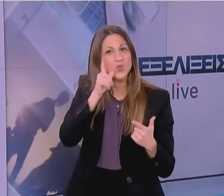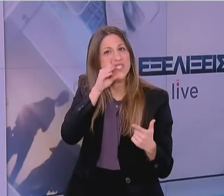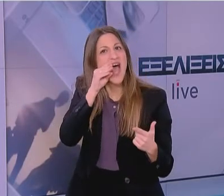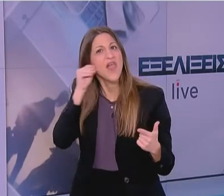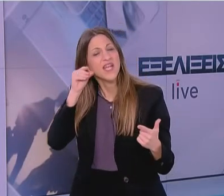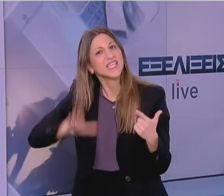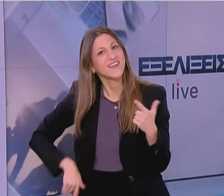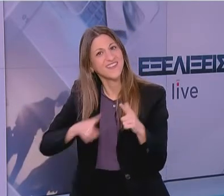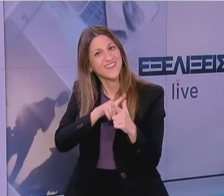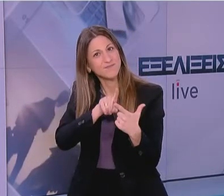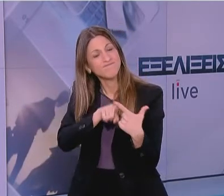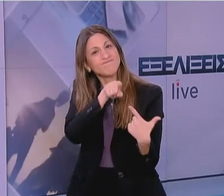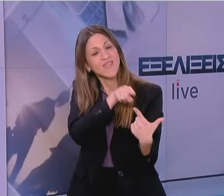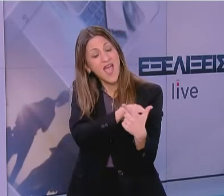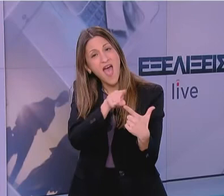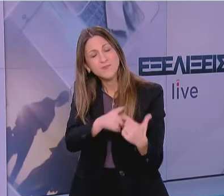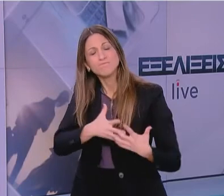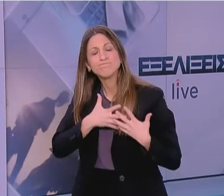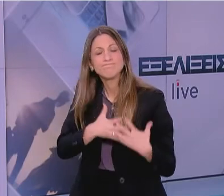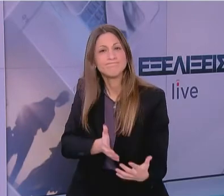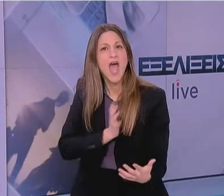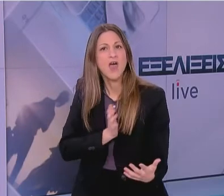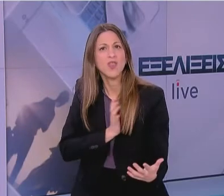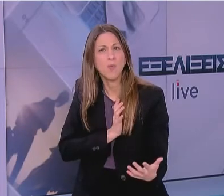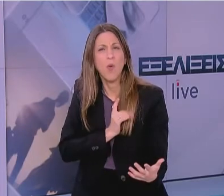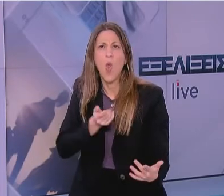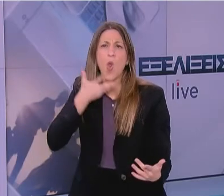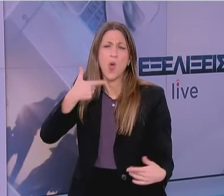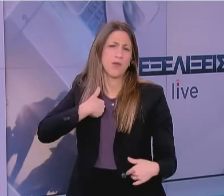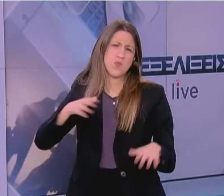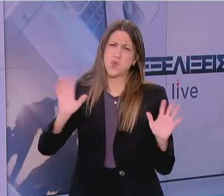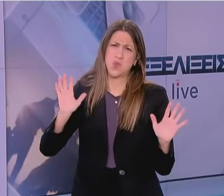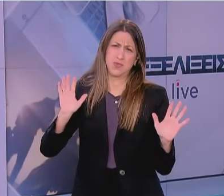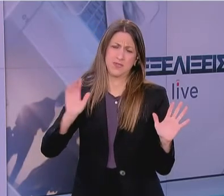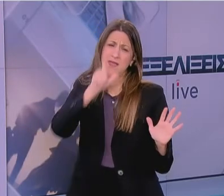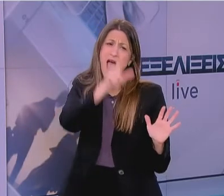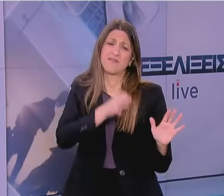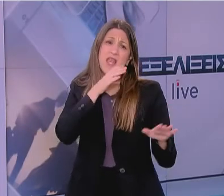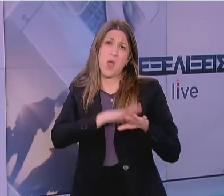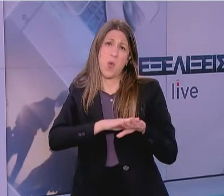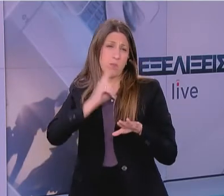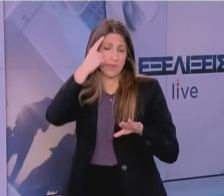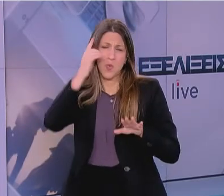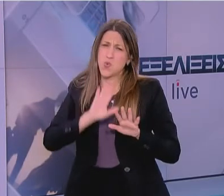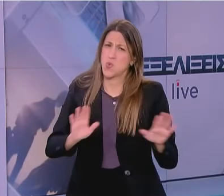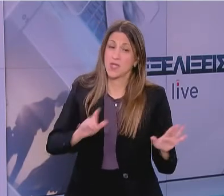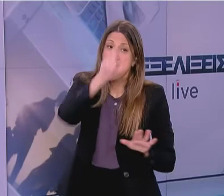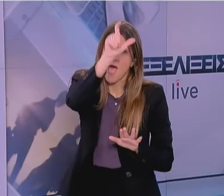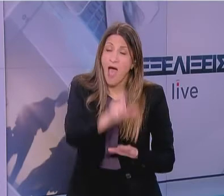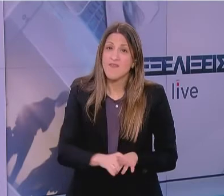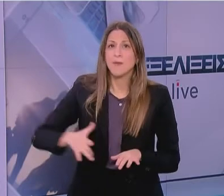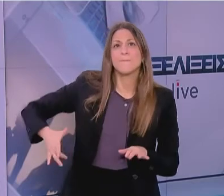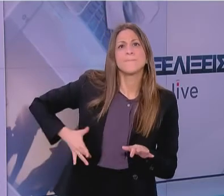που παρακινημένοι από τη δικιά τους αγάπη για τον άνθρωπο και όχι από τα δικά μου λόγια όπως αυτοί ισχυρίζονται, αποφάσισαν να δωρήσουν μόσχευμα